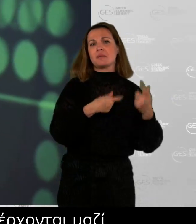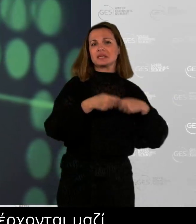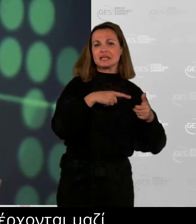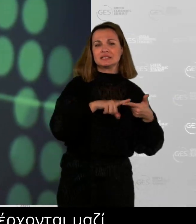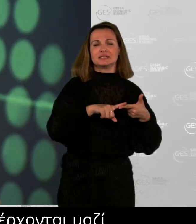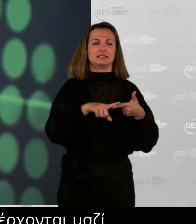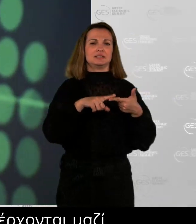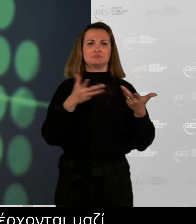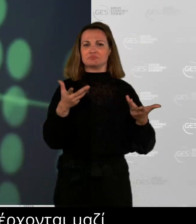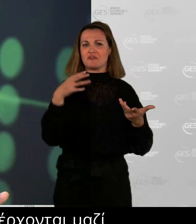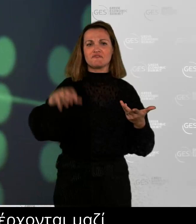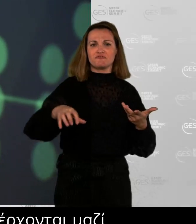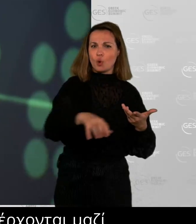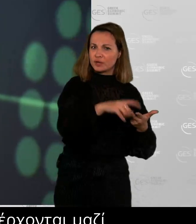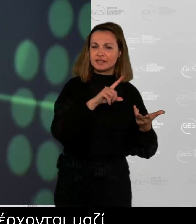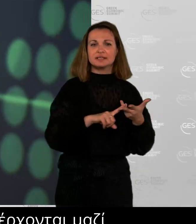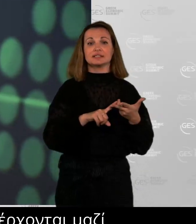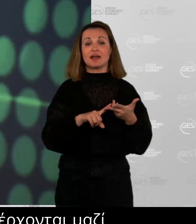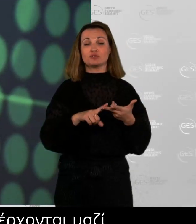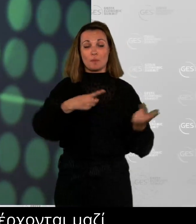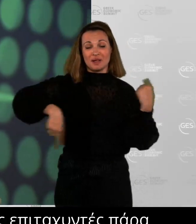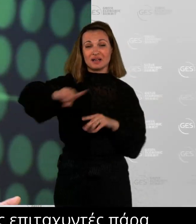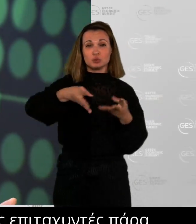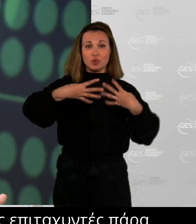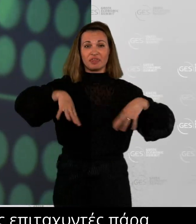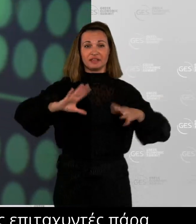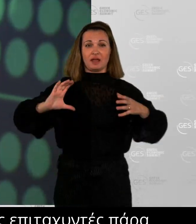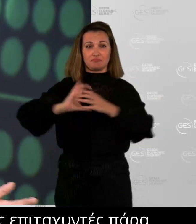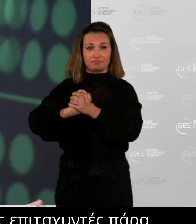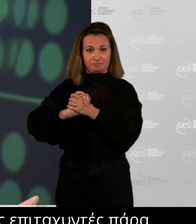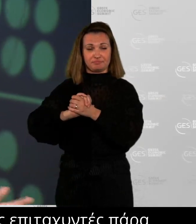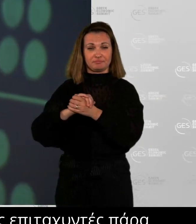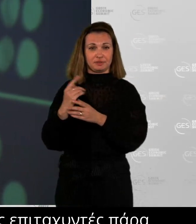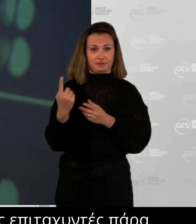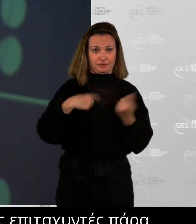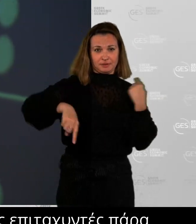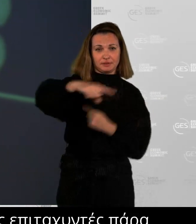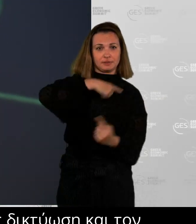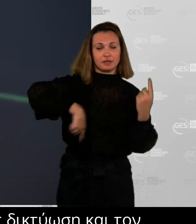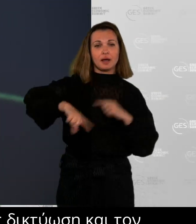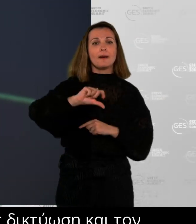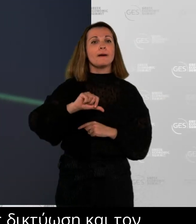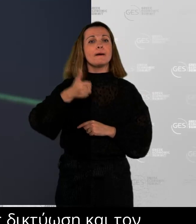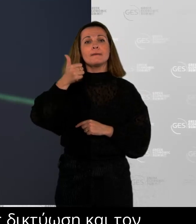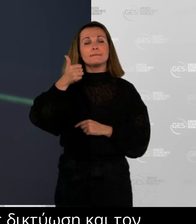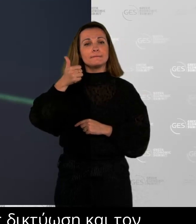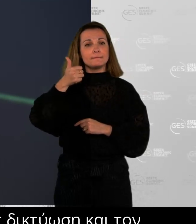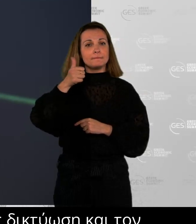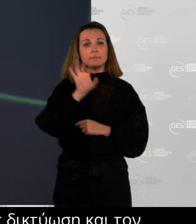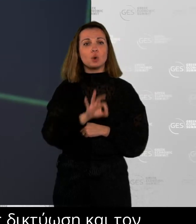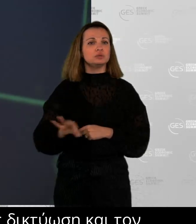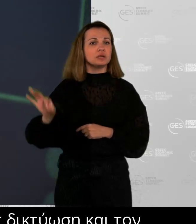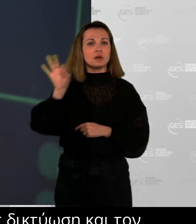επιταχυντές. Πάρα πολύ σημαντικό, δημιουργούνται συνέργειες, δικτύωση. Λοιπόν, μιλάω φυσικά για την πολιτεία, την πρώτη πολιτεία της καινοτομίας στις